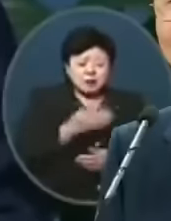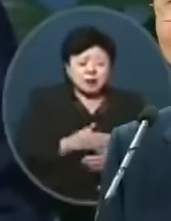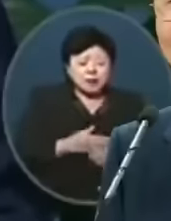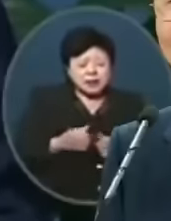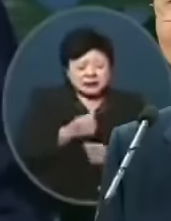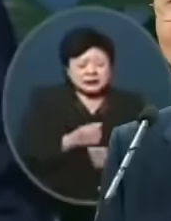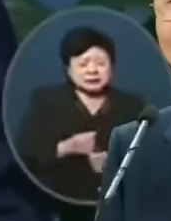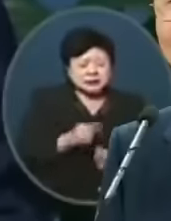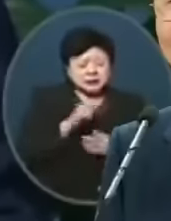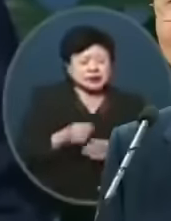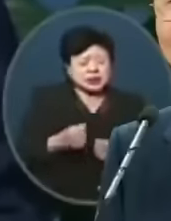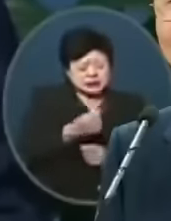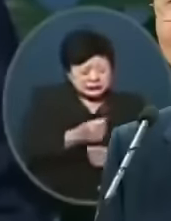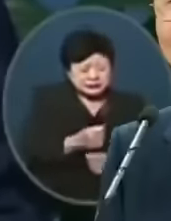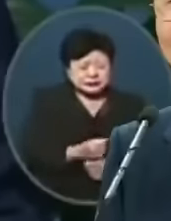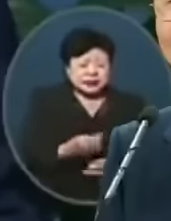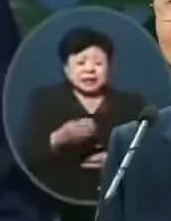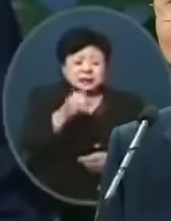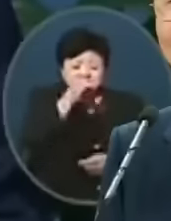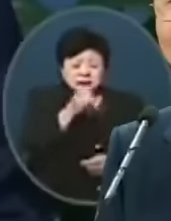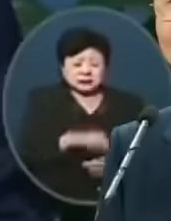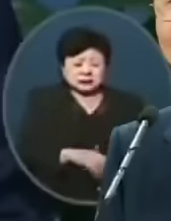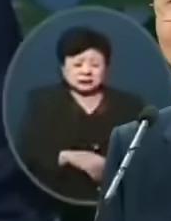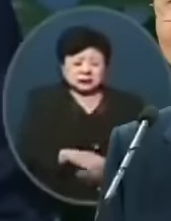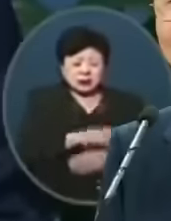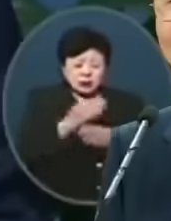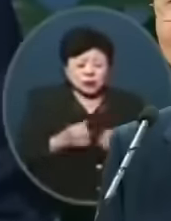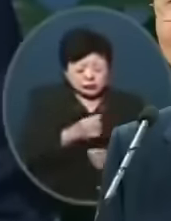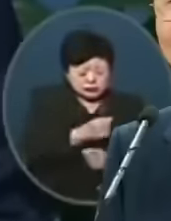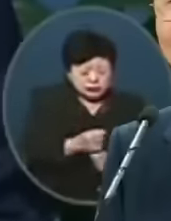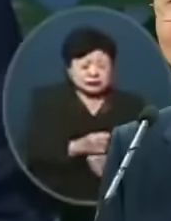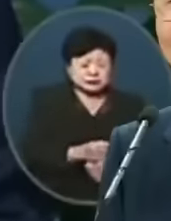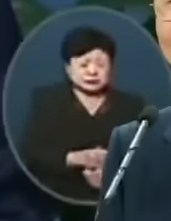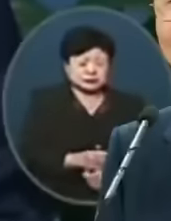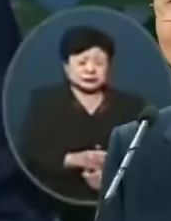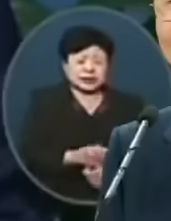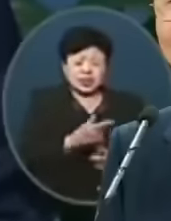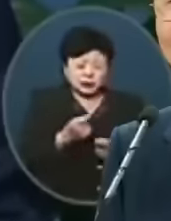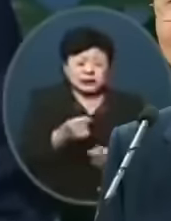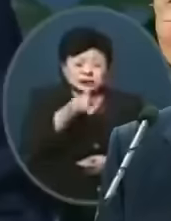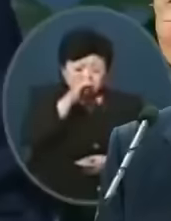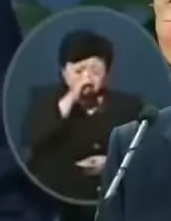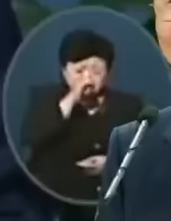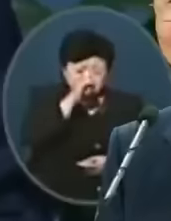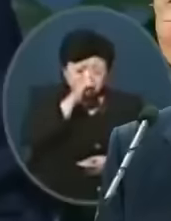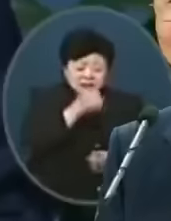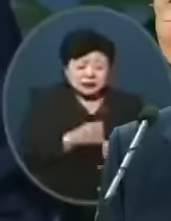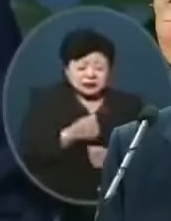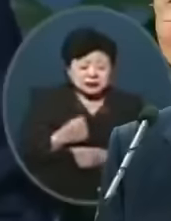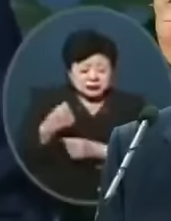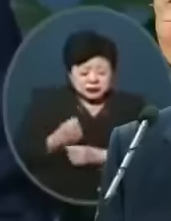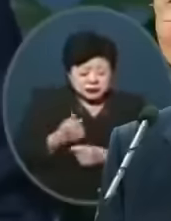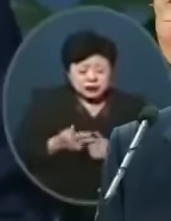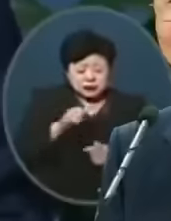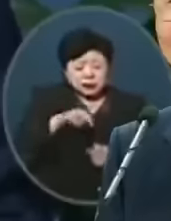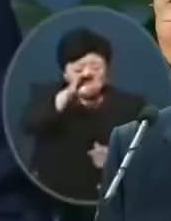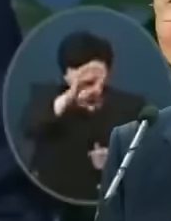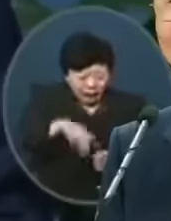짐, 생활의 짐, 수고하고 모은 짐이 없는 사람이 없습니다. 그 짐을 지고 내게로